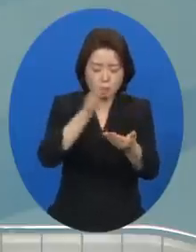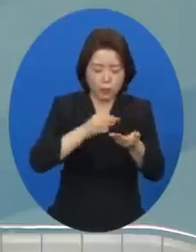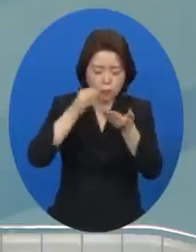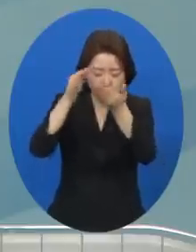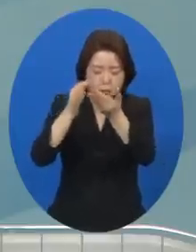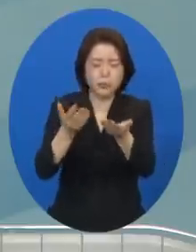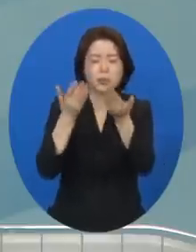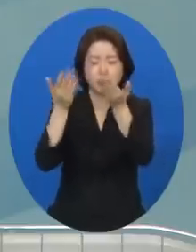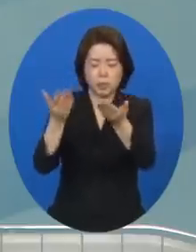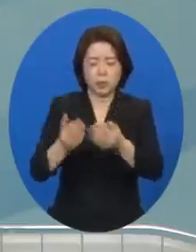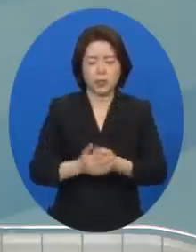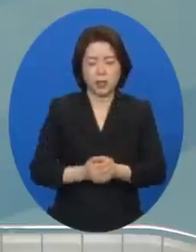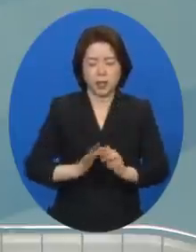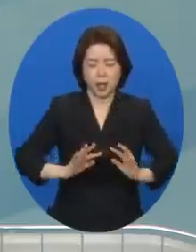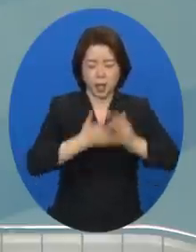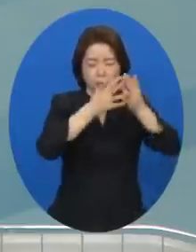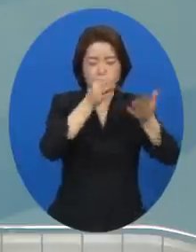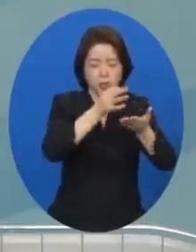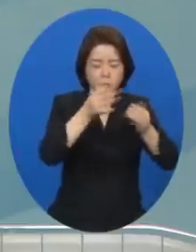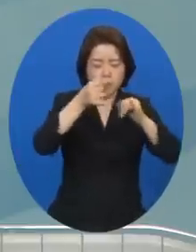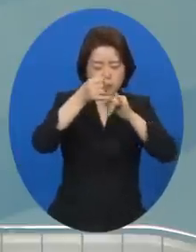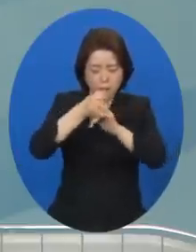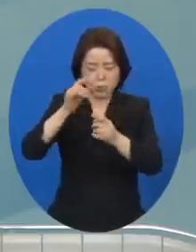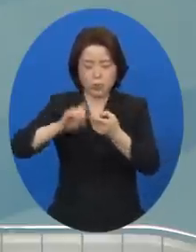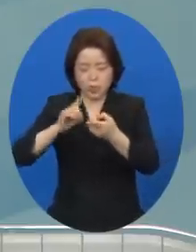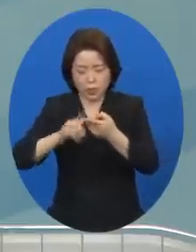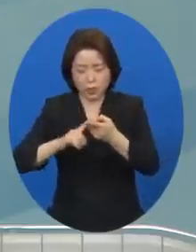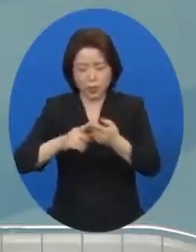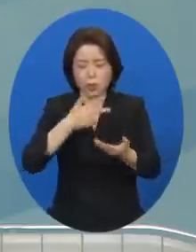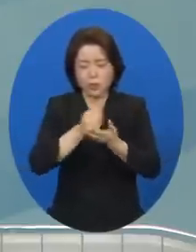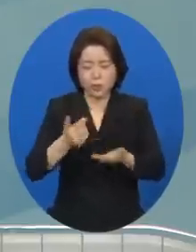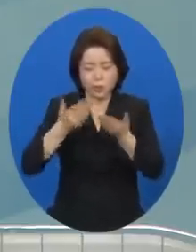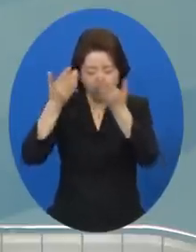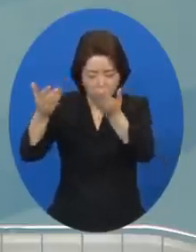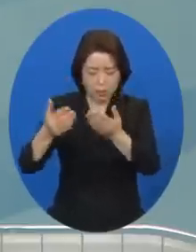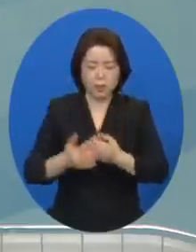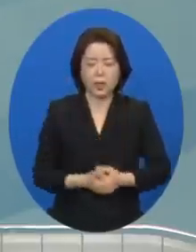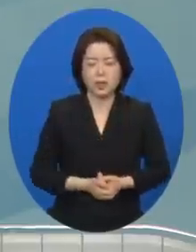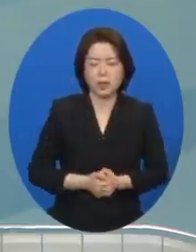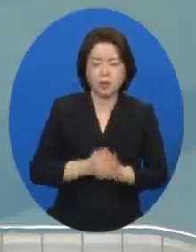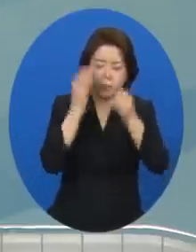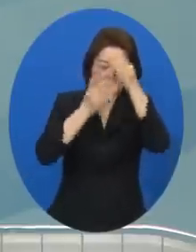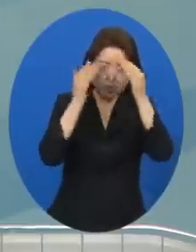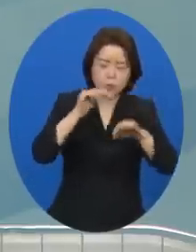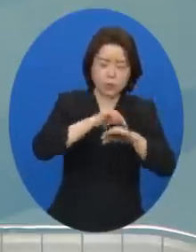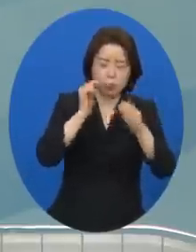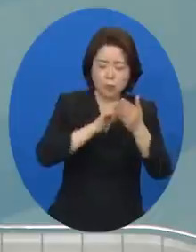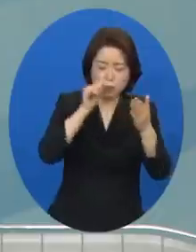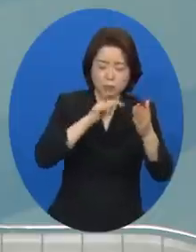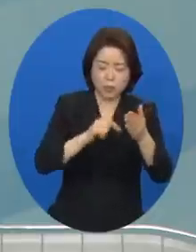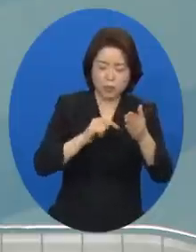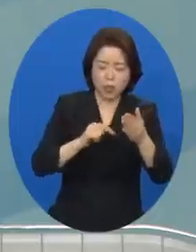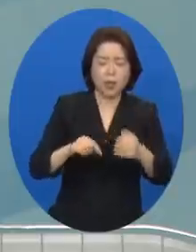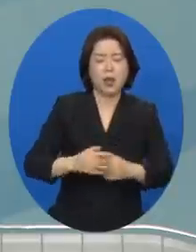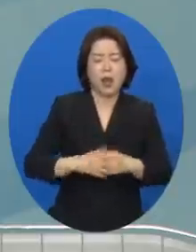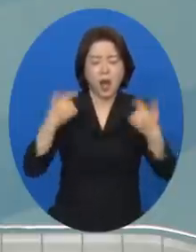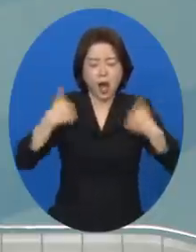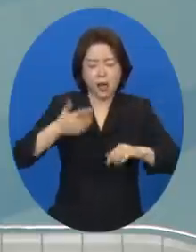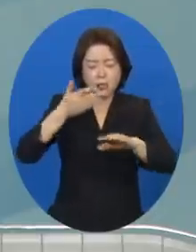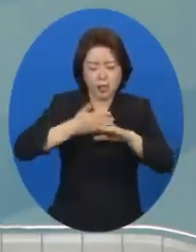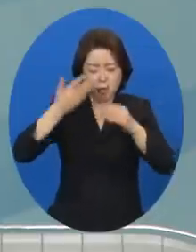드립니다 건축 원금 약속한 옹 분들을 주님께 봉헌한 입니다 성도들의 마음에 심령에 늘 감사가